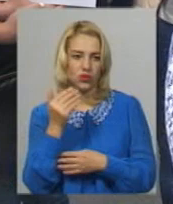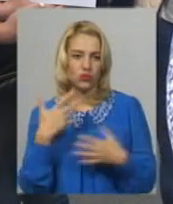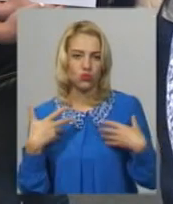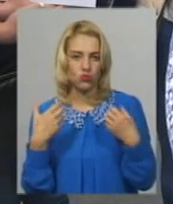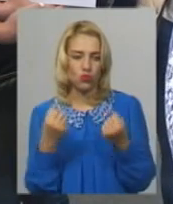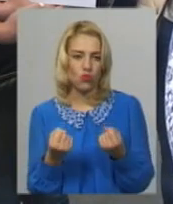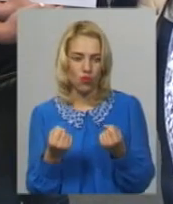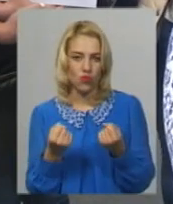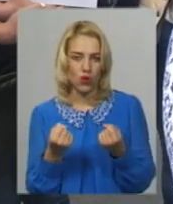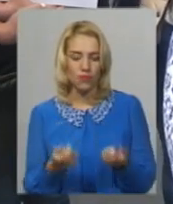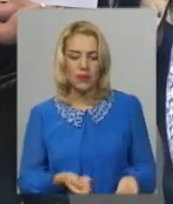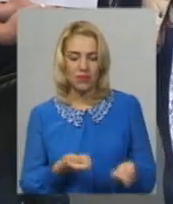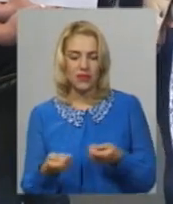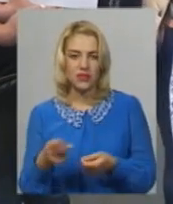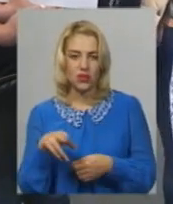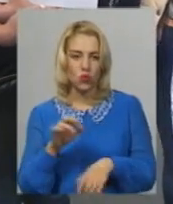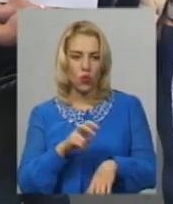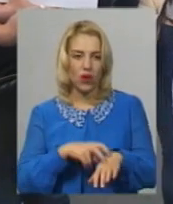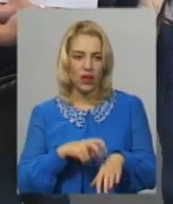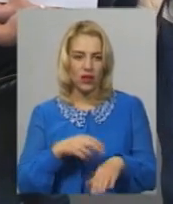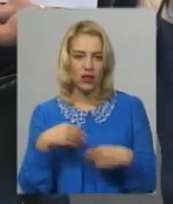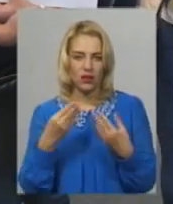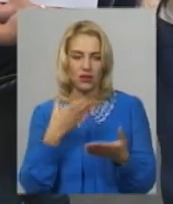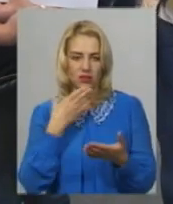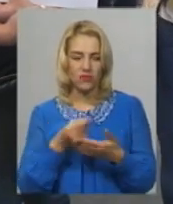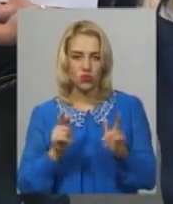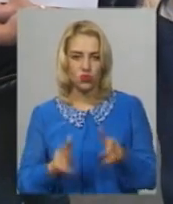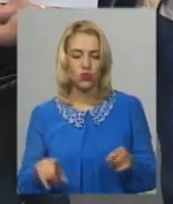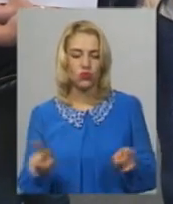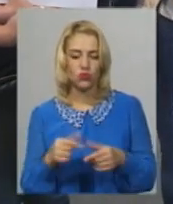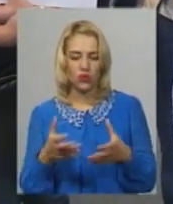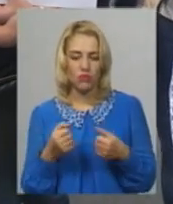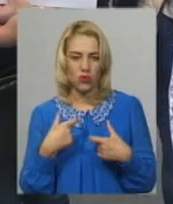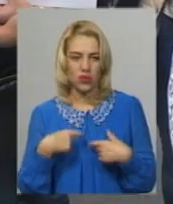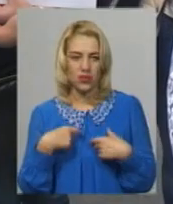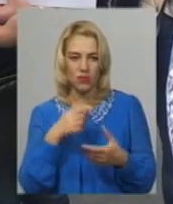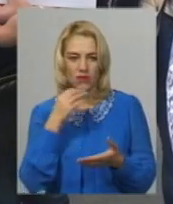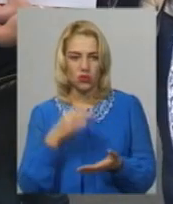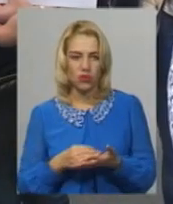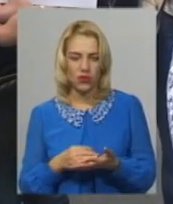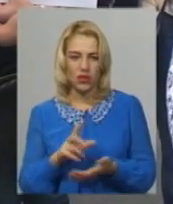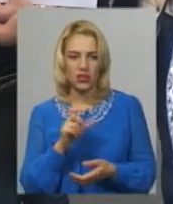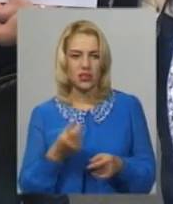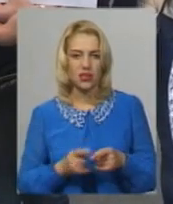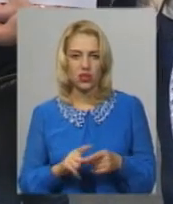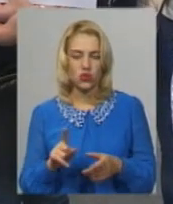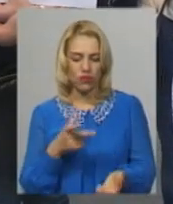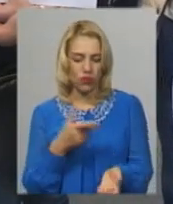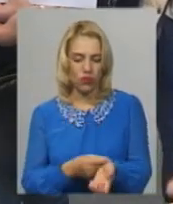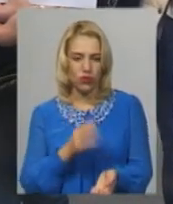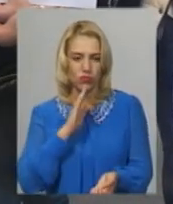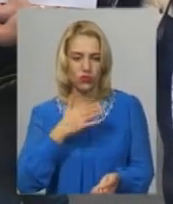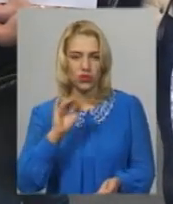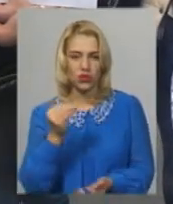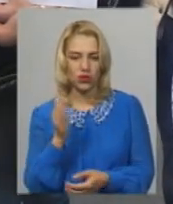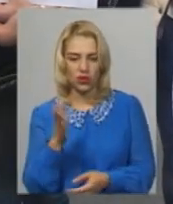здорову привести до лікаря, дати свою згоду, що я беру на себе відповідальність за те, що вколять мою дитину, і